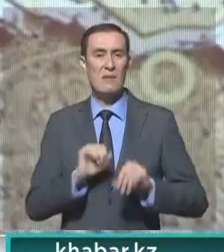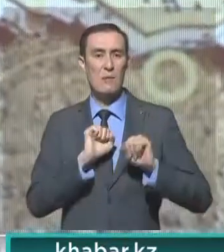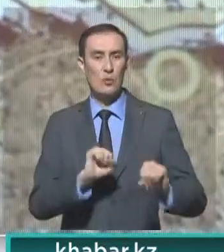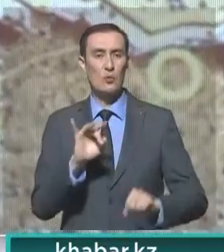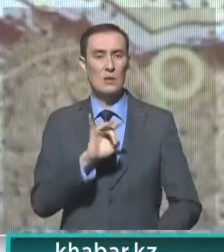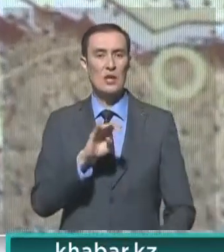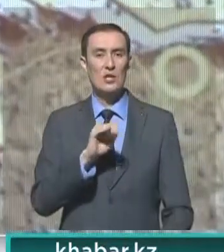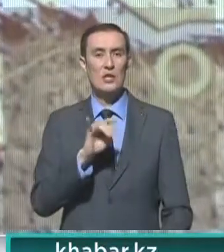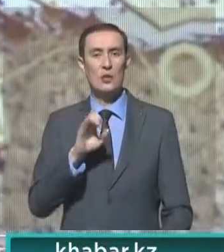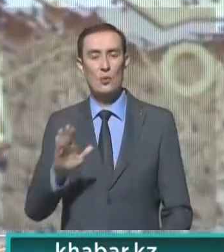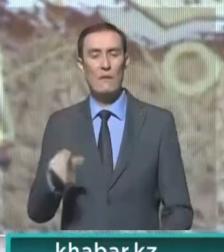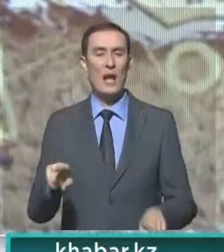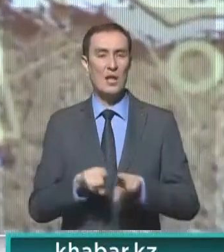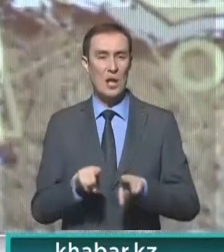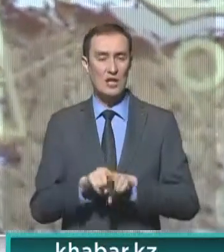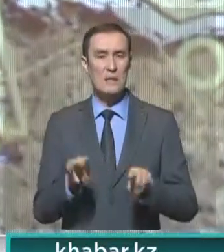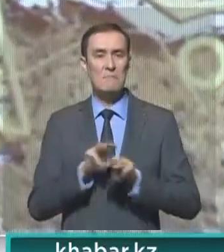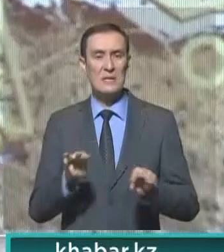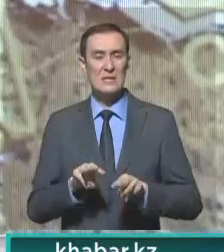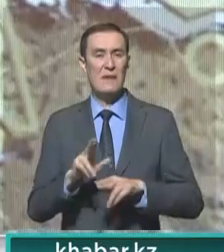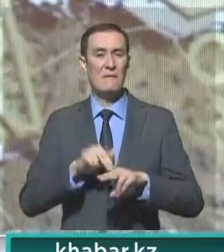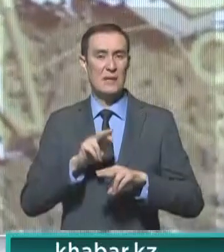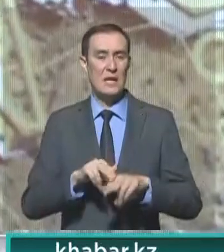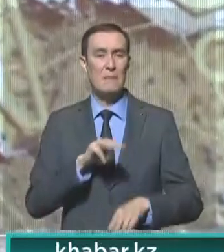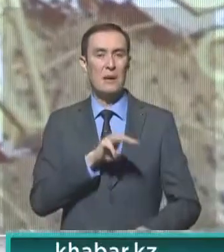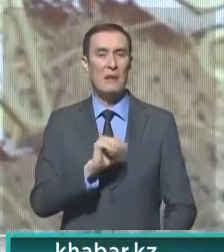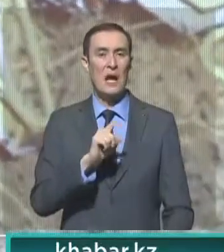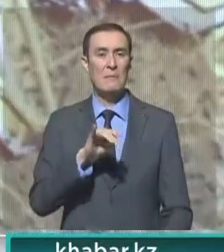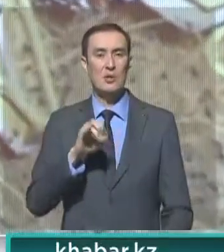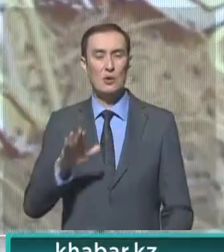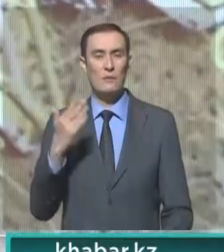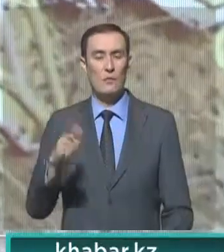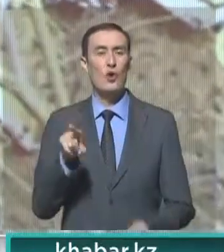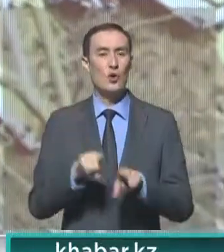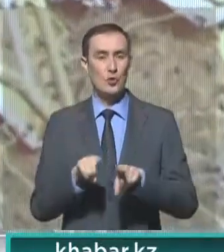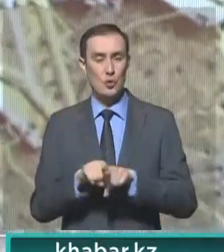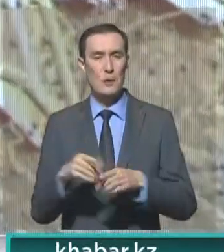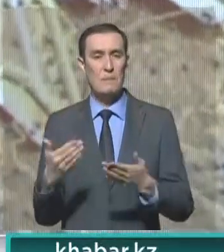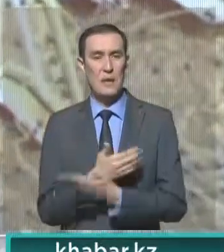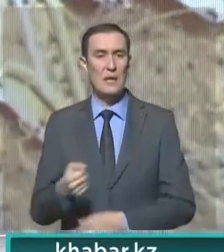обороны Руслан Жаксылыков, а также министр внутренних дел Марат Ахмеджанов. Его тоже